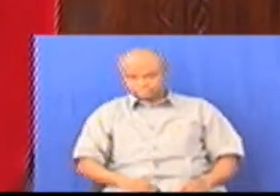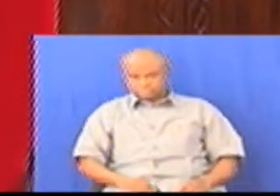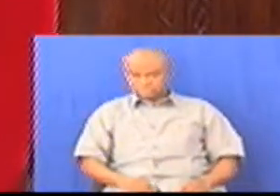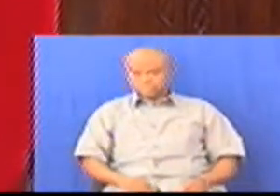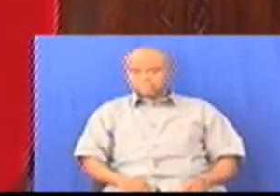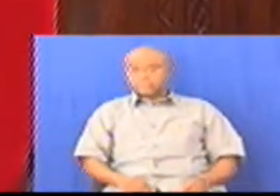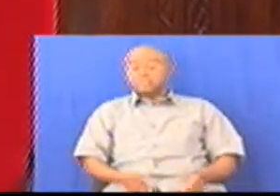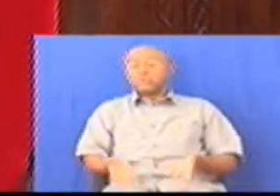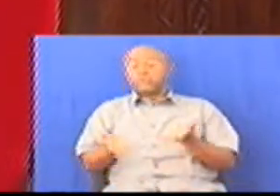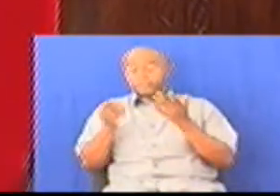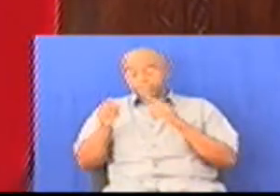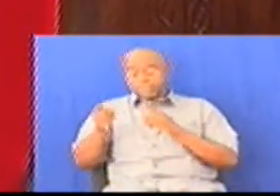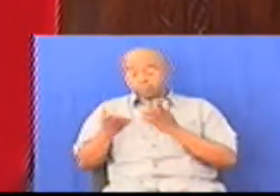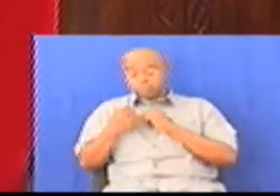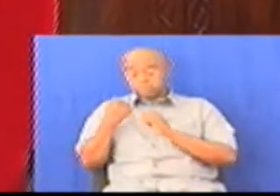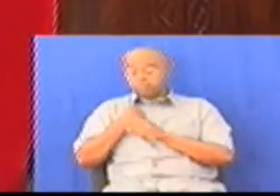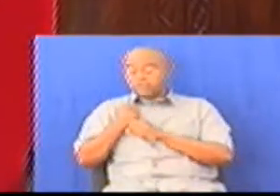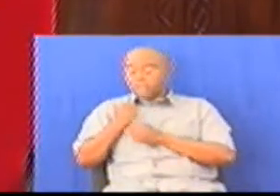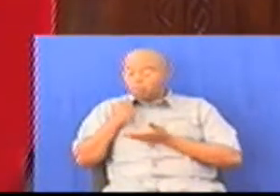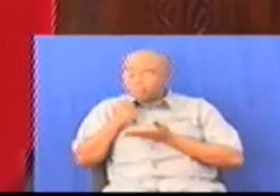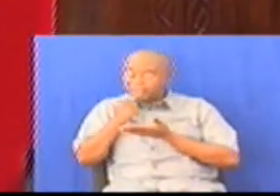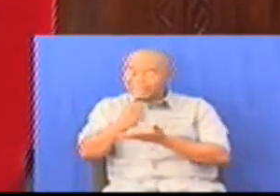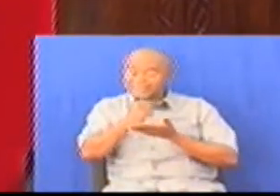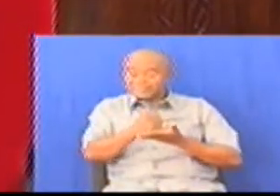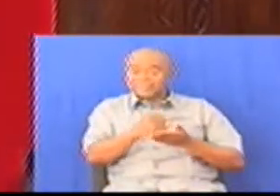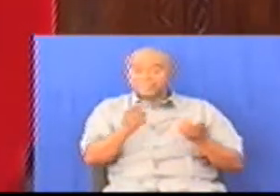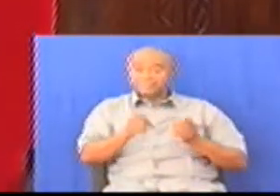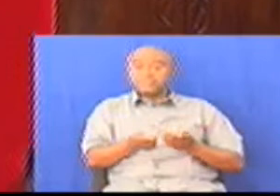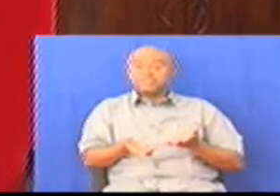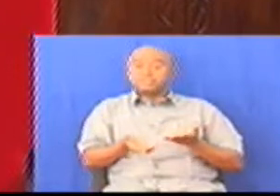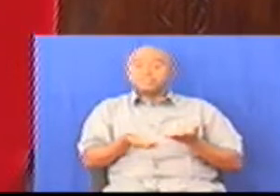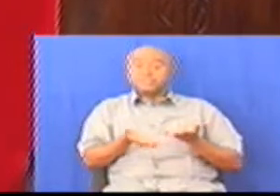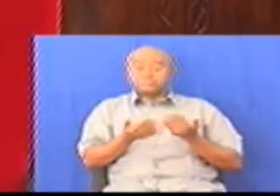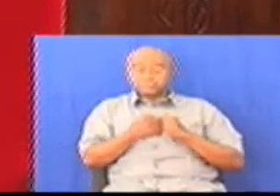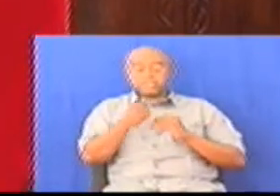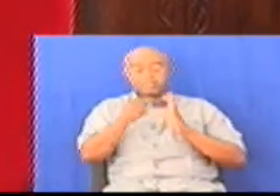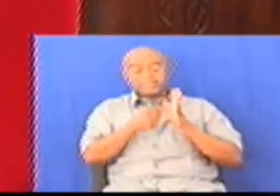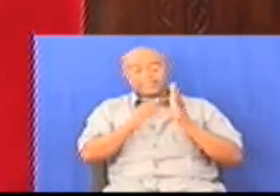kufanya uwekezaji na uendeshaji wa vitega uchumi na hivyo kuongeza mapato zaidi.